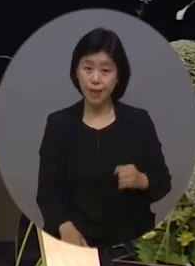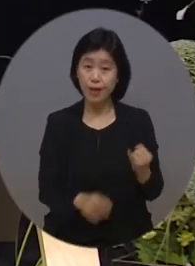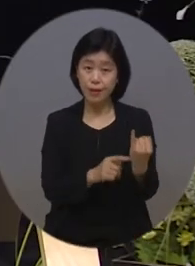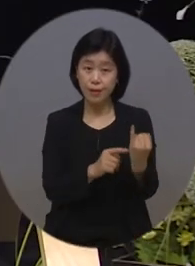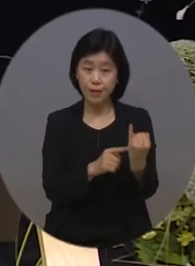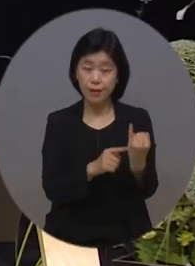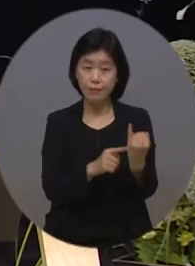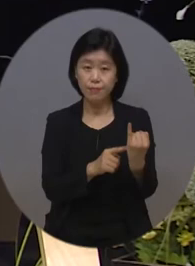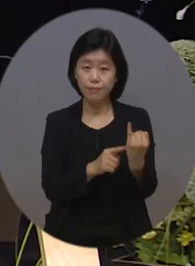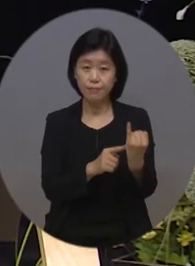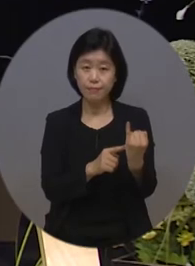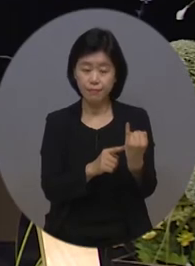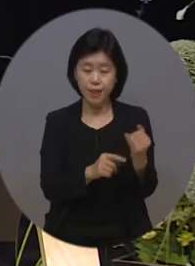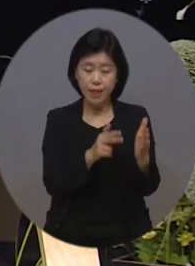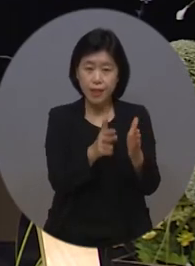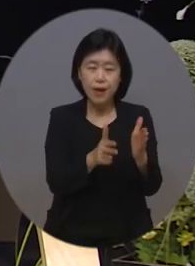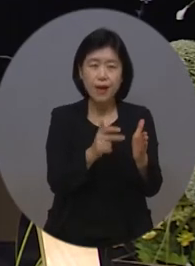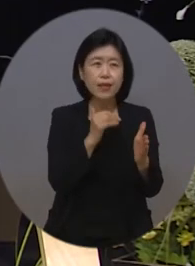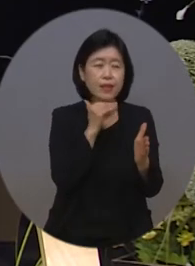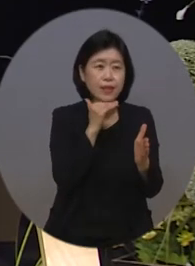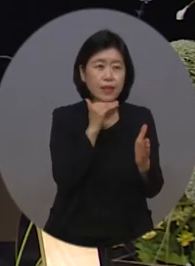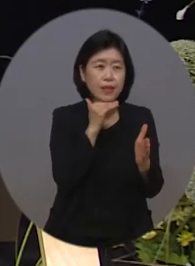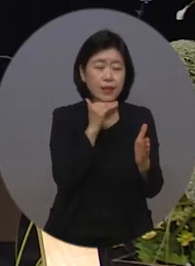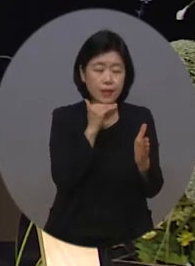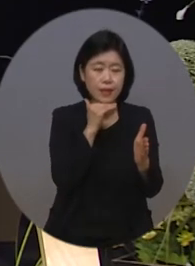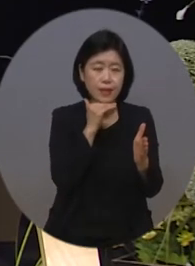창밖을 번갈아 바라봅니다.